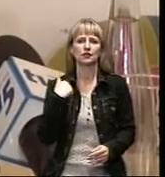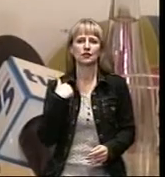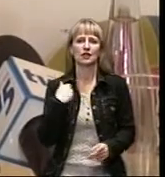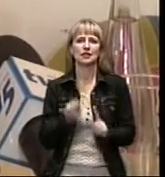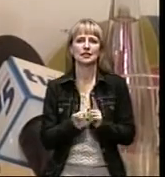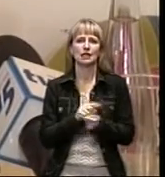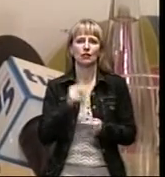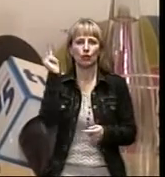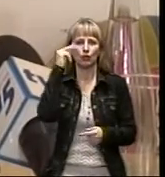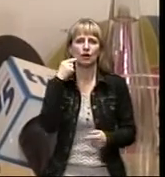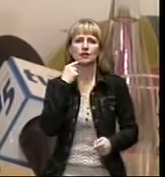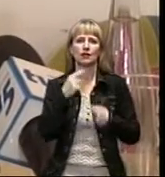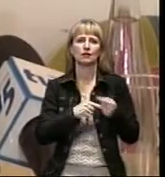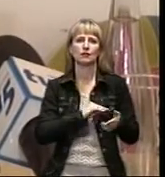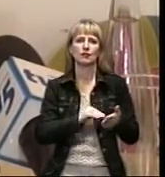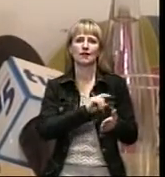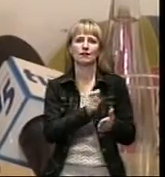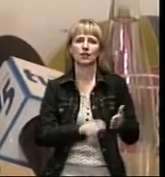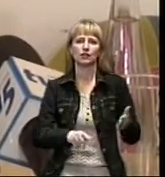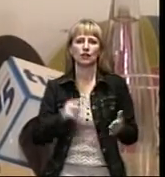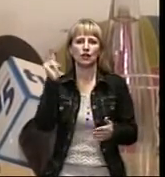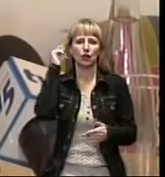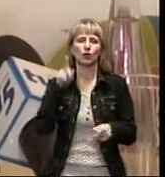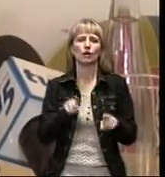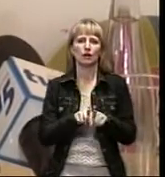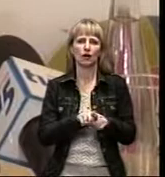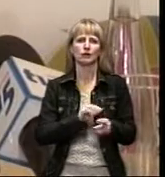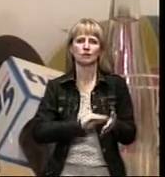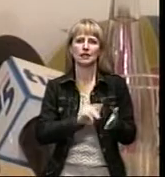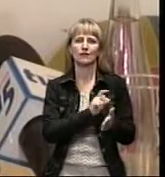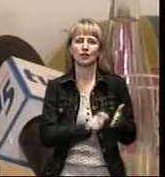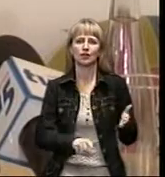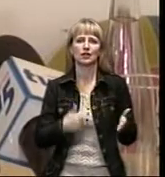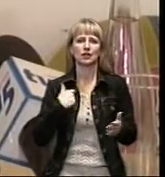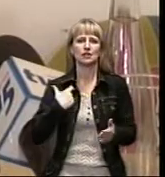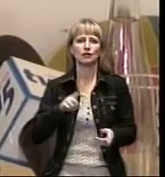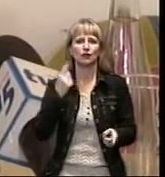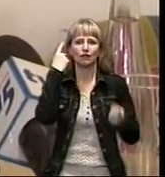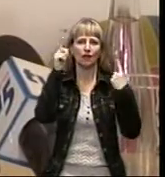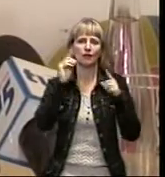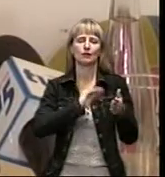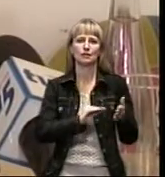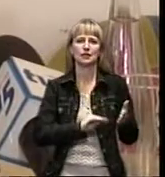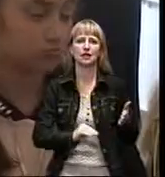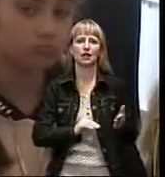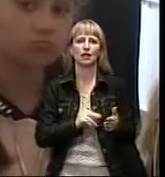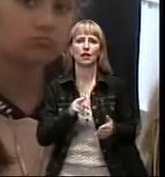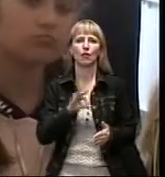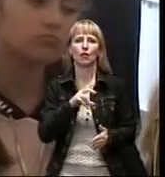замість уроків завжди писала вірші, і на уроках так само. От, я собі щось вигадувала, писала якісь